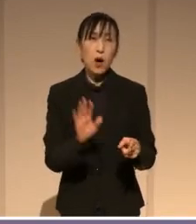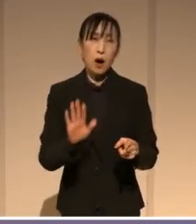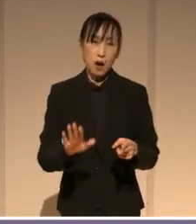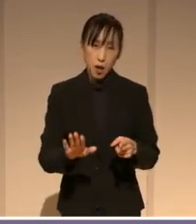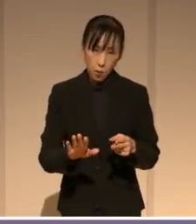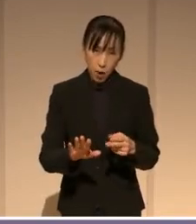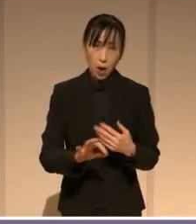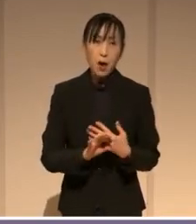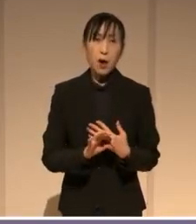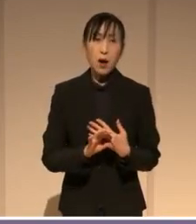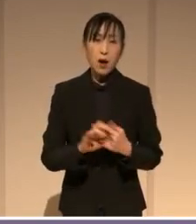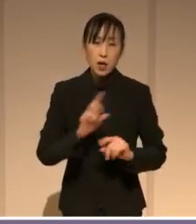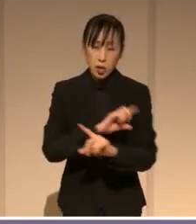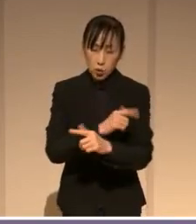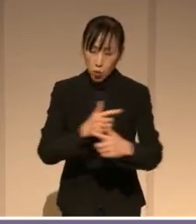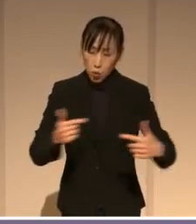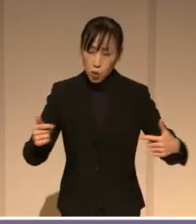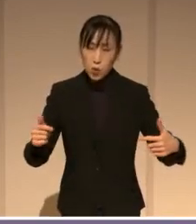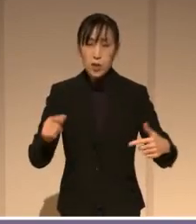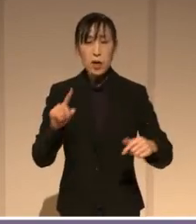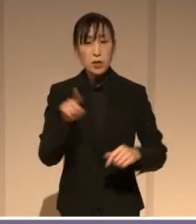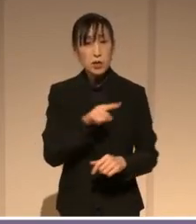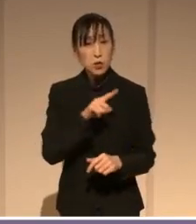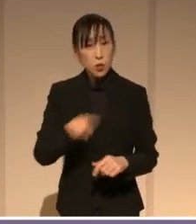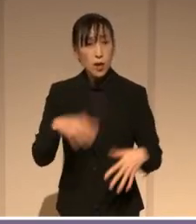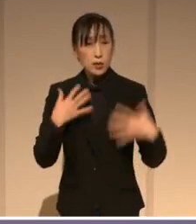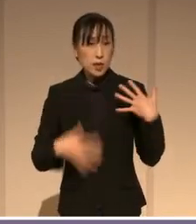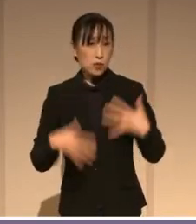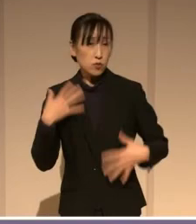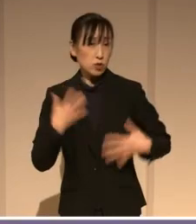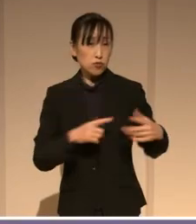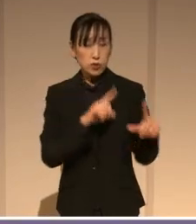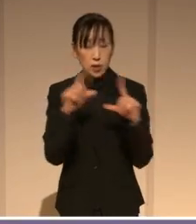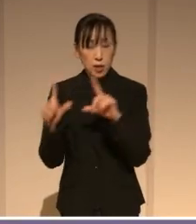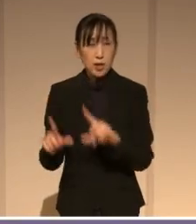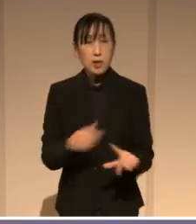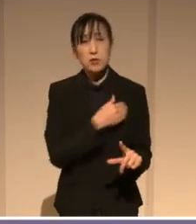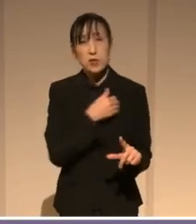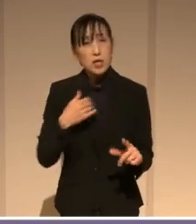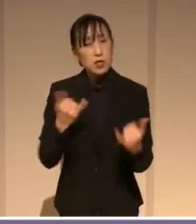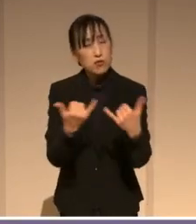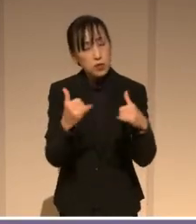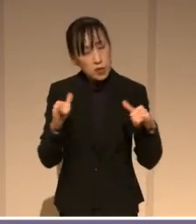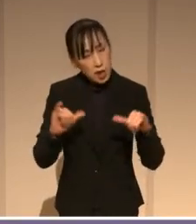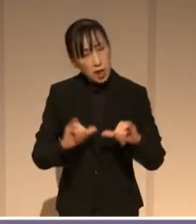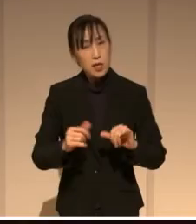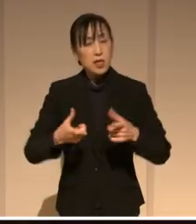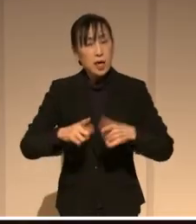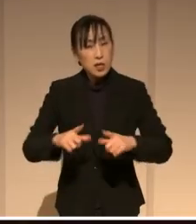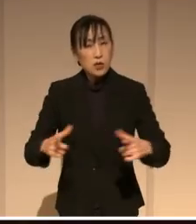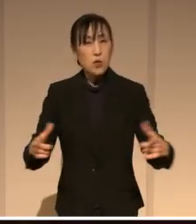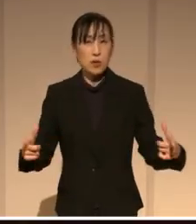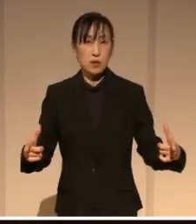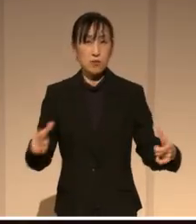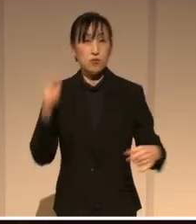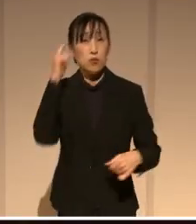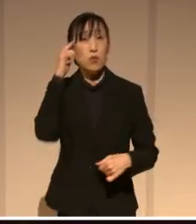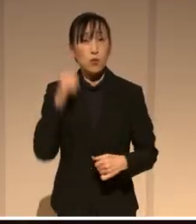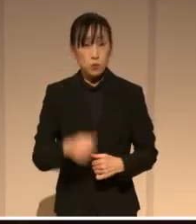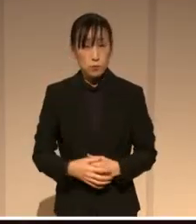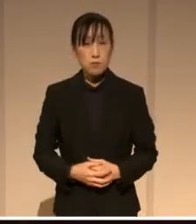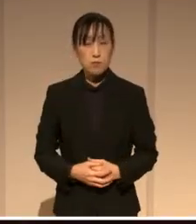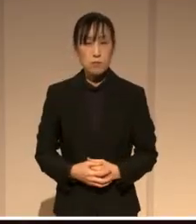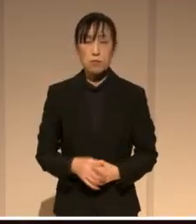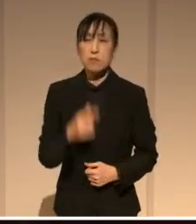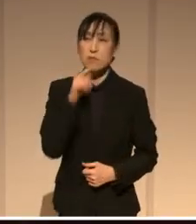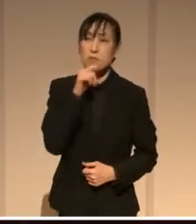楽しく生活できる社会が広がっていくんじゃないかなと思っています日本人は特にこうさっする